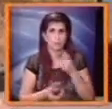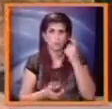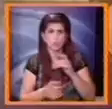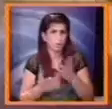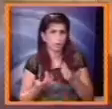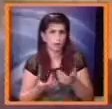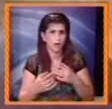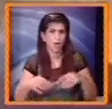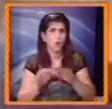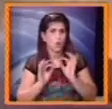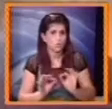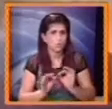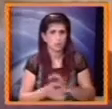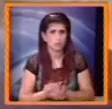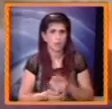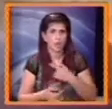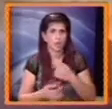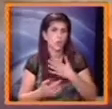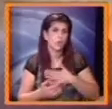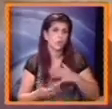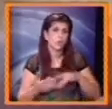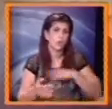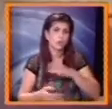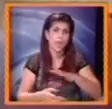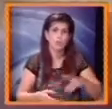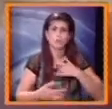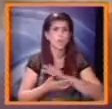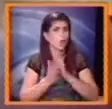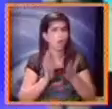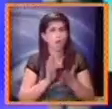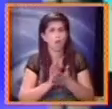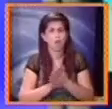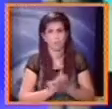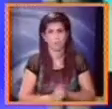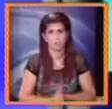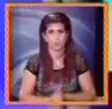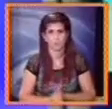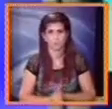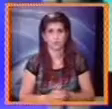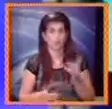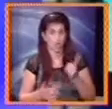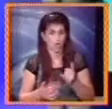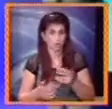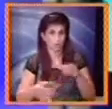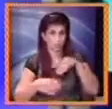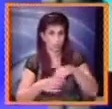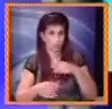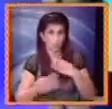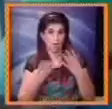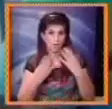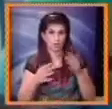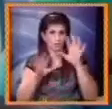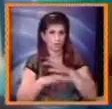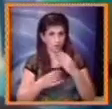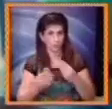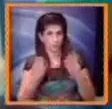באנשים אחרים. לא, אז צריכים לחיות פה בצורה טובה. יש לנו ילדים, יש לנו את הכל. כן, בנושא הזה מצטרף אליי באולפן כתבנו אביב עזוז, ערב